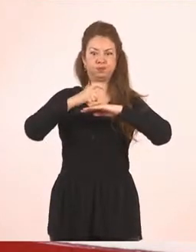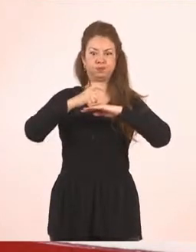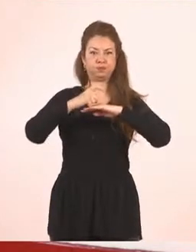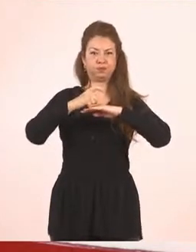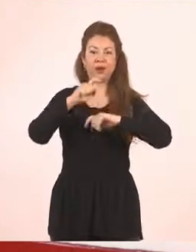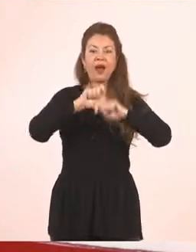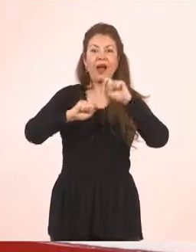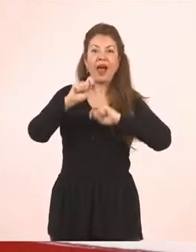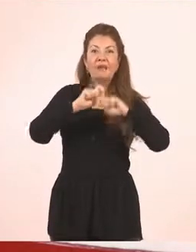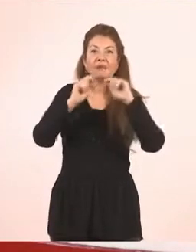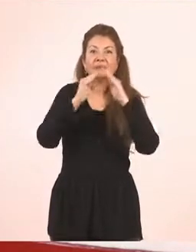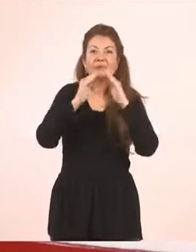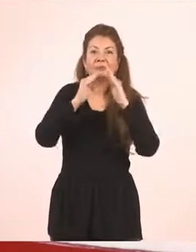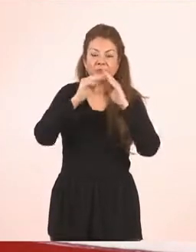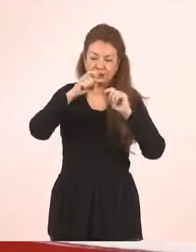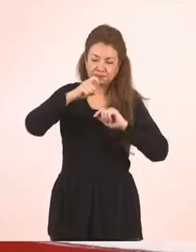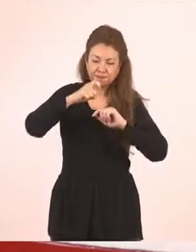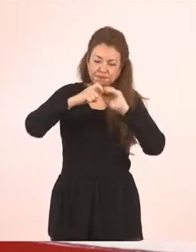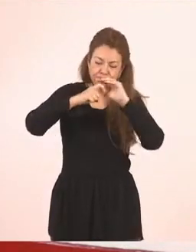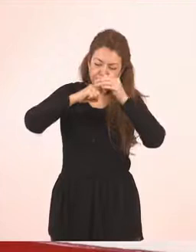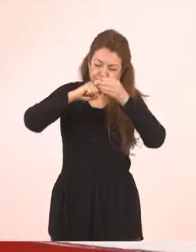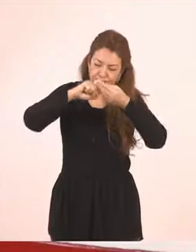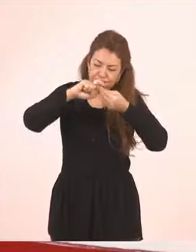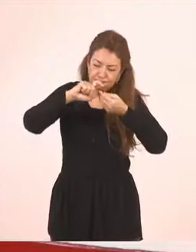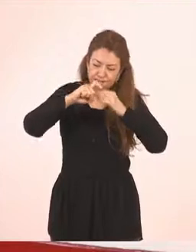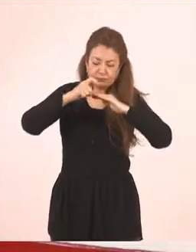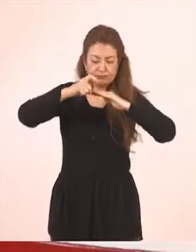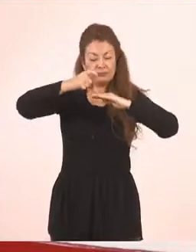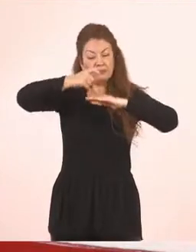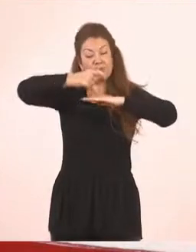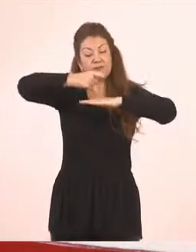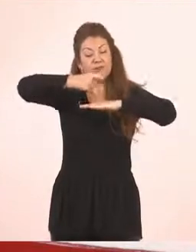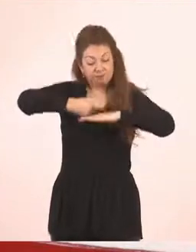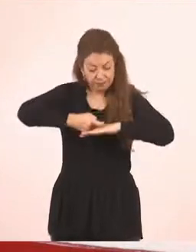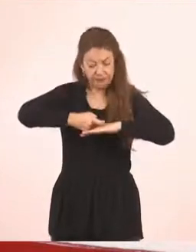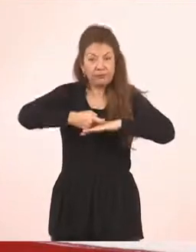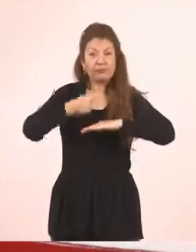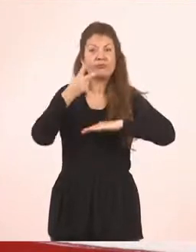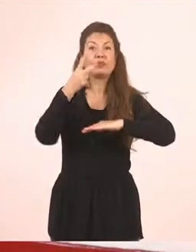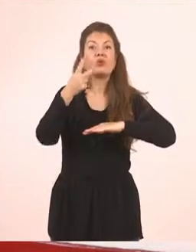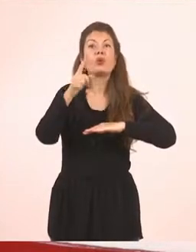της ένα μικρό σπίτι που το λένε κουκούλι. Έμεινε εκεί μέσα πάνω από δύο εβδομάδες.